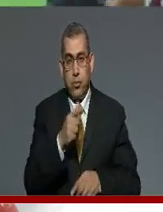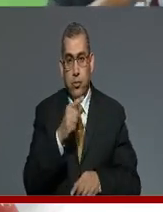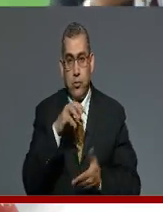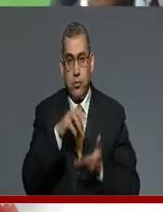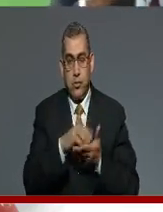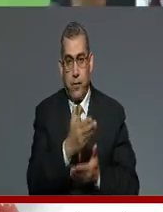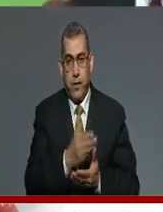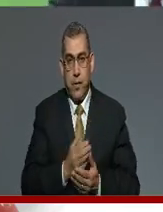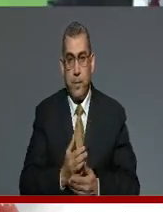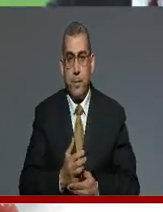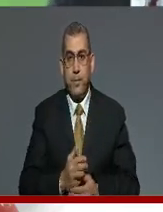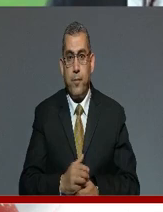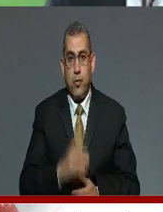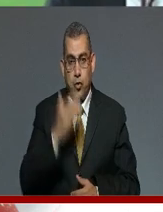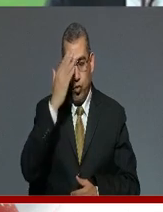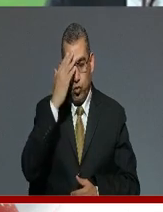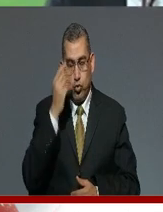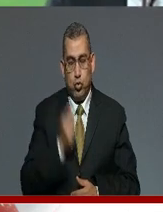زوم شكرا